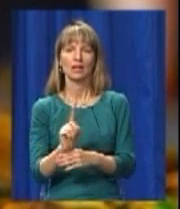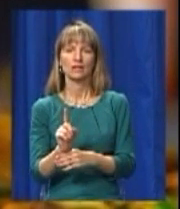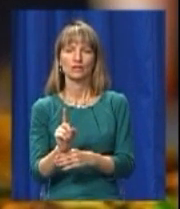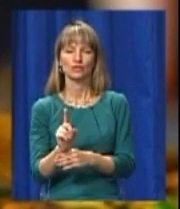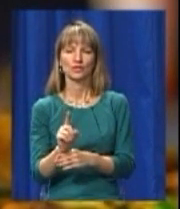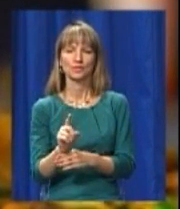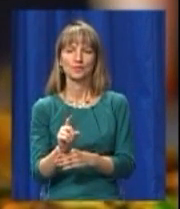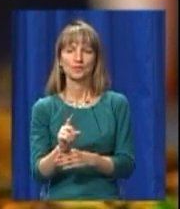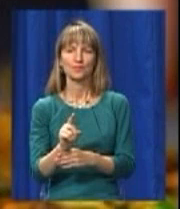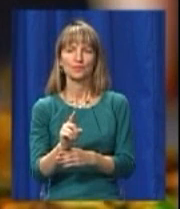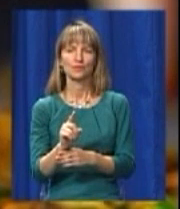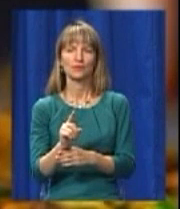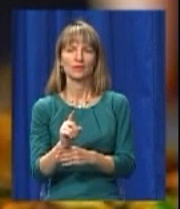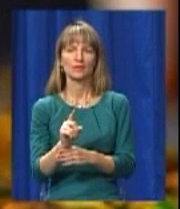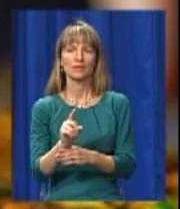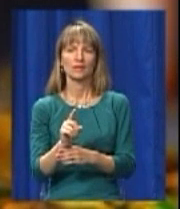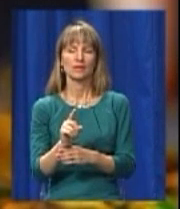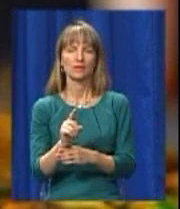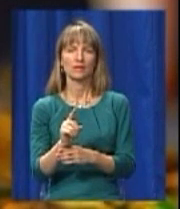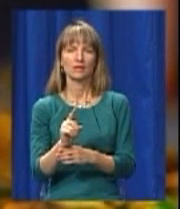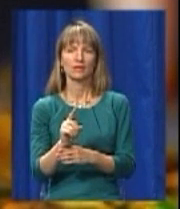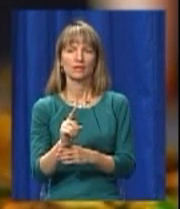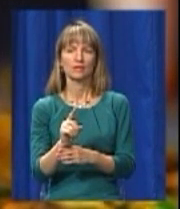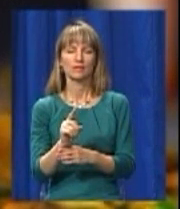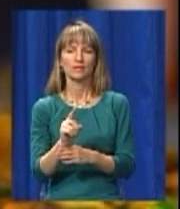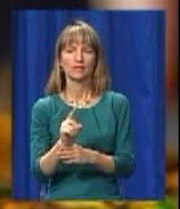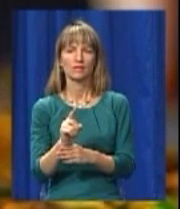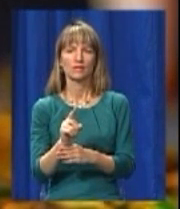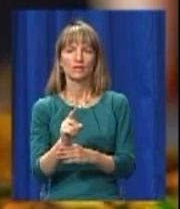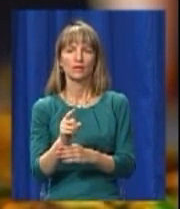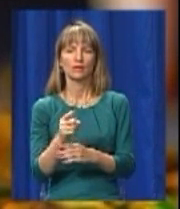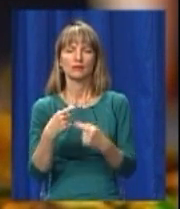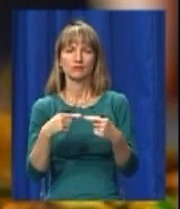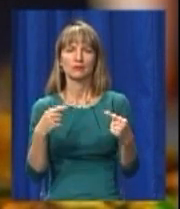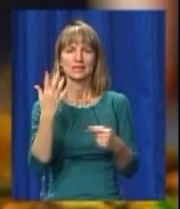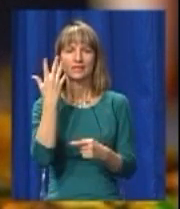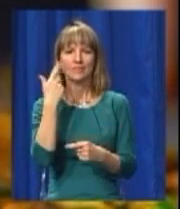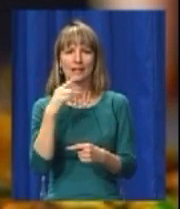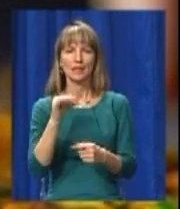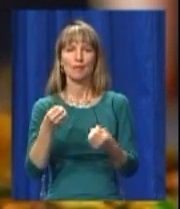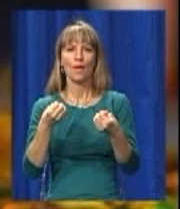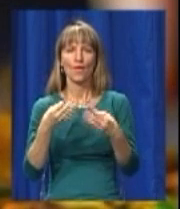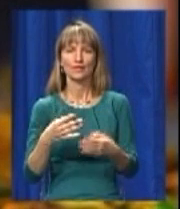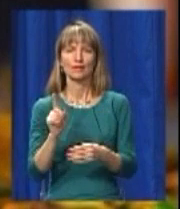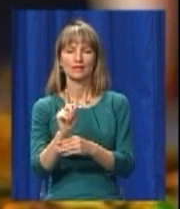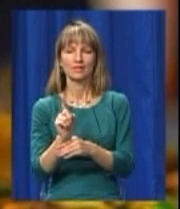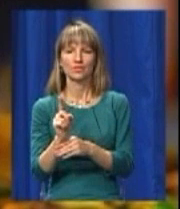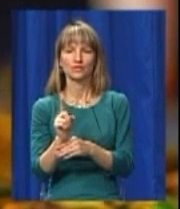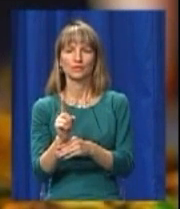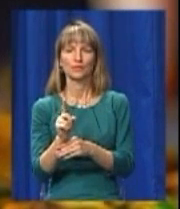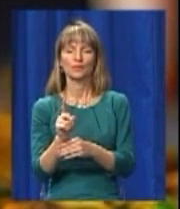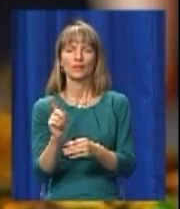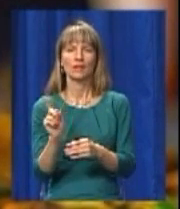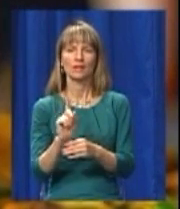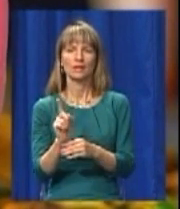Карандаши любые могут быть, и цветными, и простыми. В